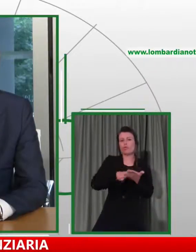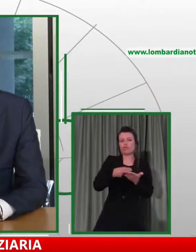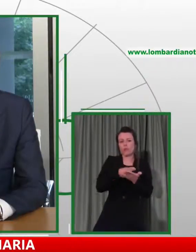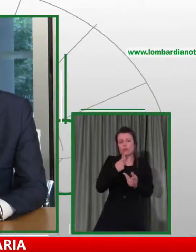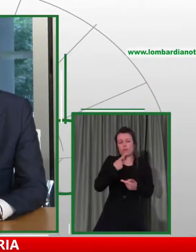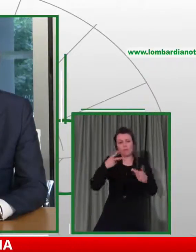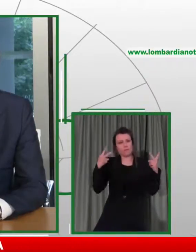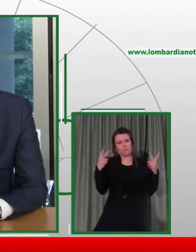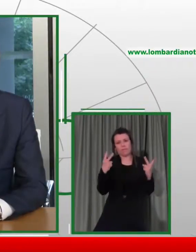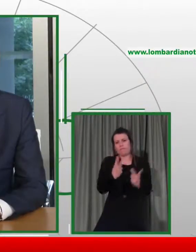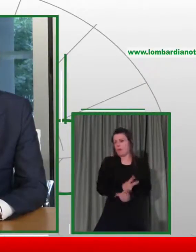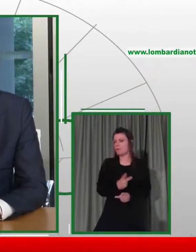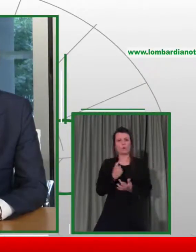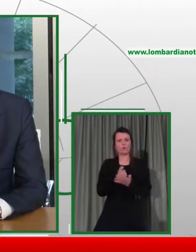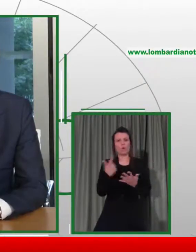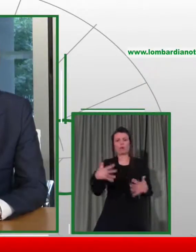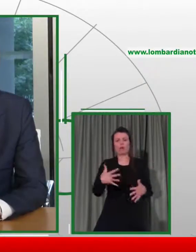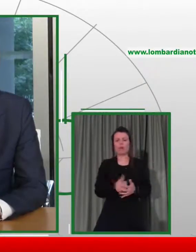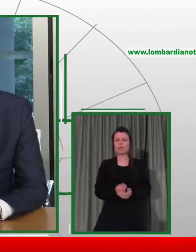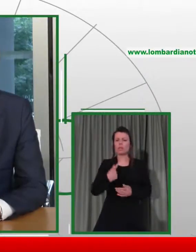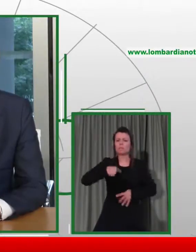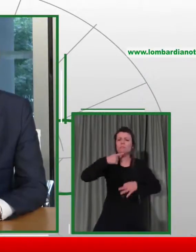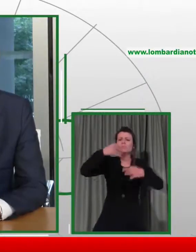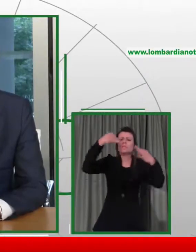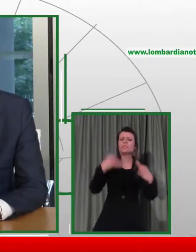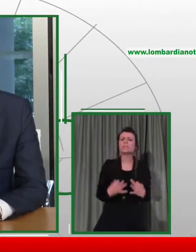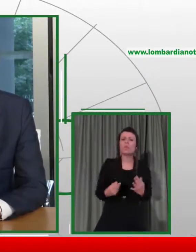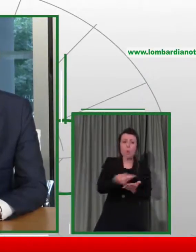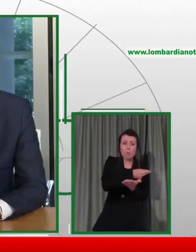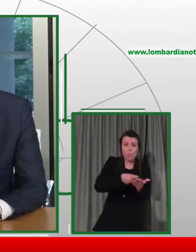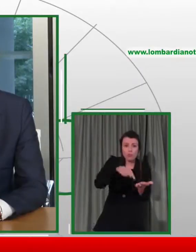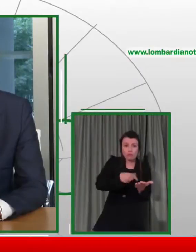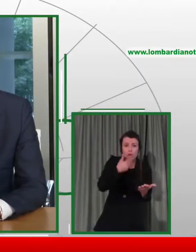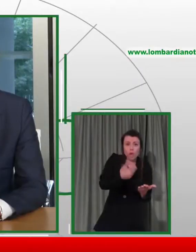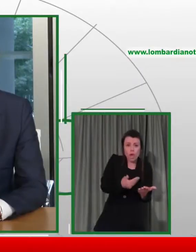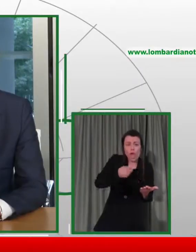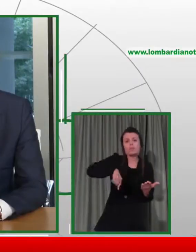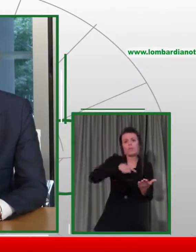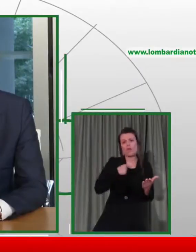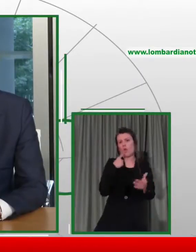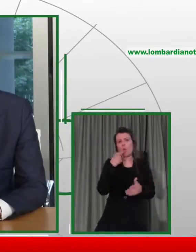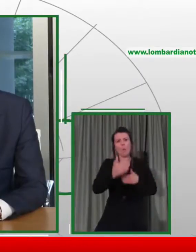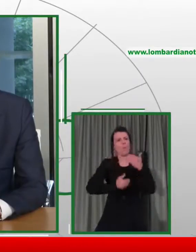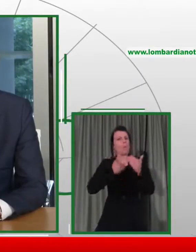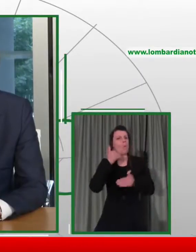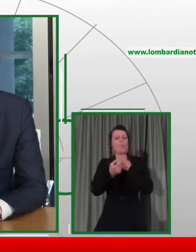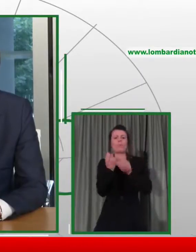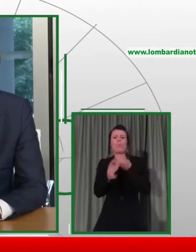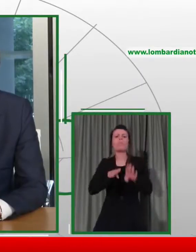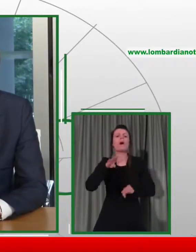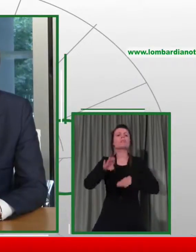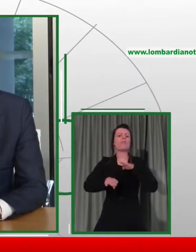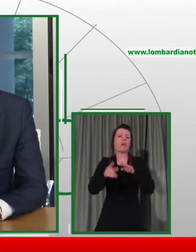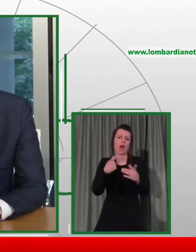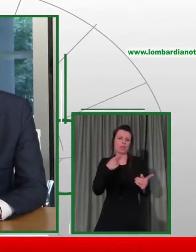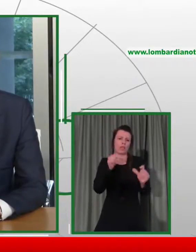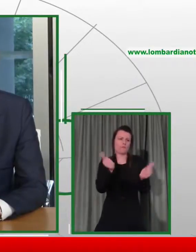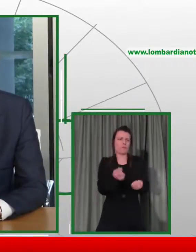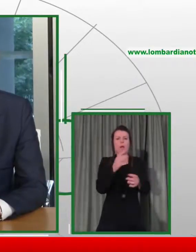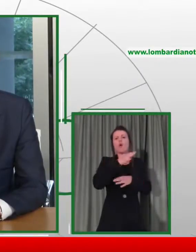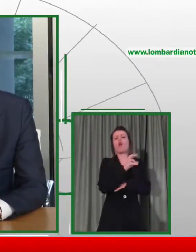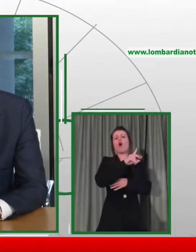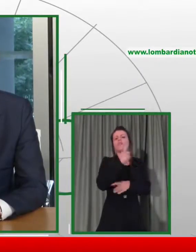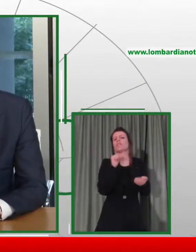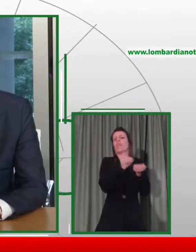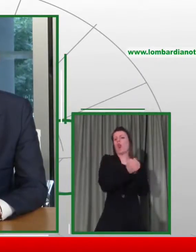faranno fare passi avanti nella lotta al Covid. Un grazie ancora alla Fondazione